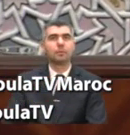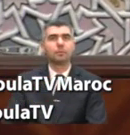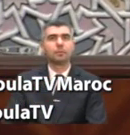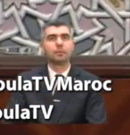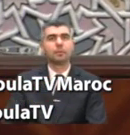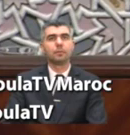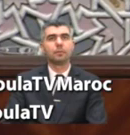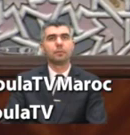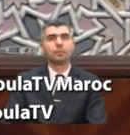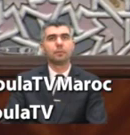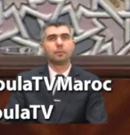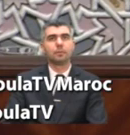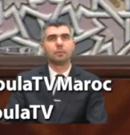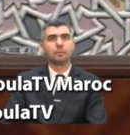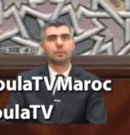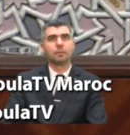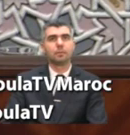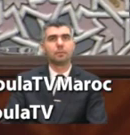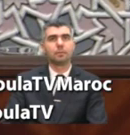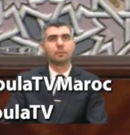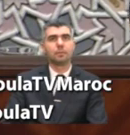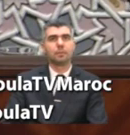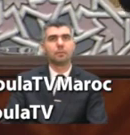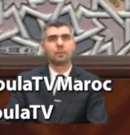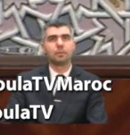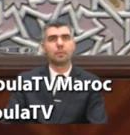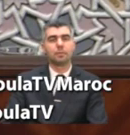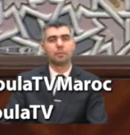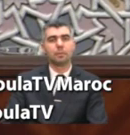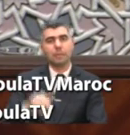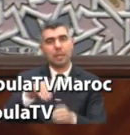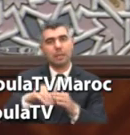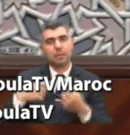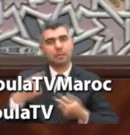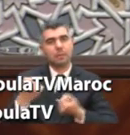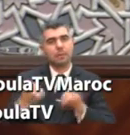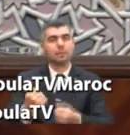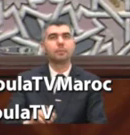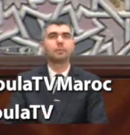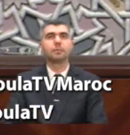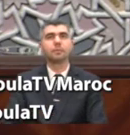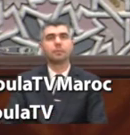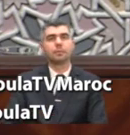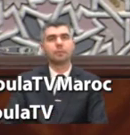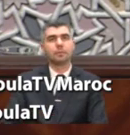تعقيب إضافي ما فيش، تنشوف واش كاين الأغلبية. تفضلي السيدة النائبة من فريق الأصالة والمعاصرة.